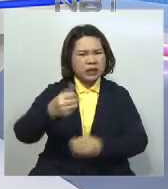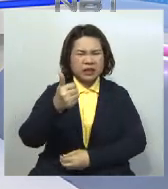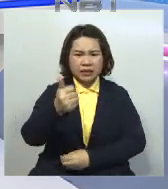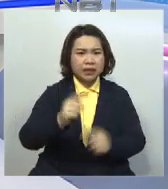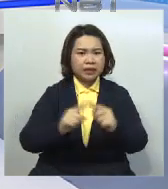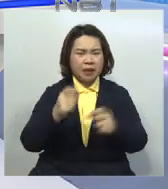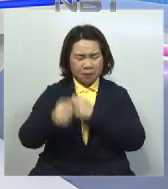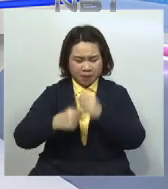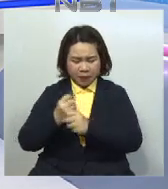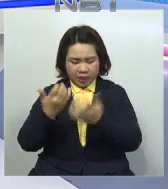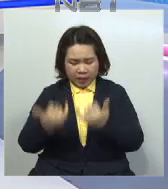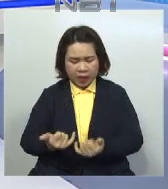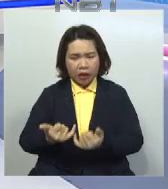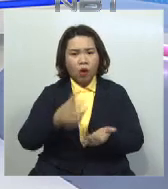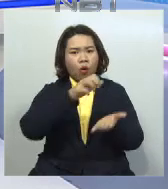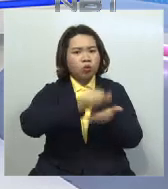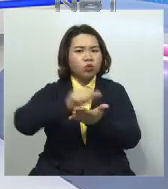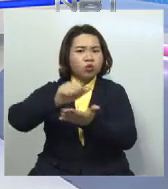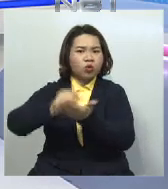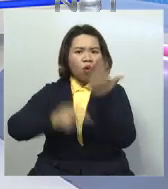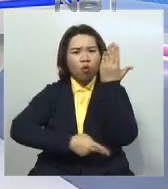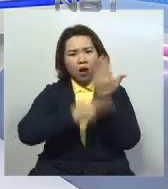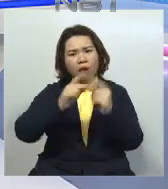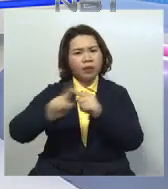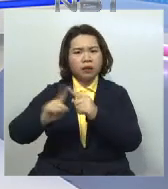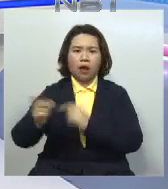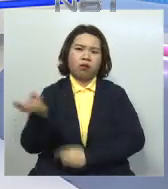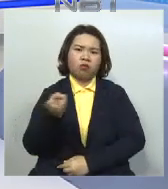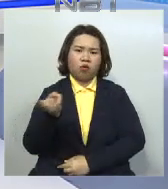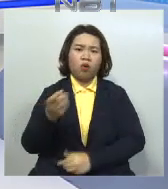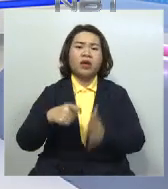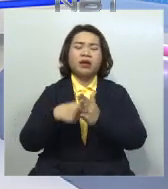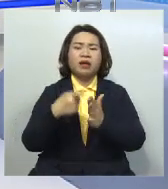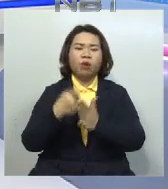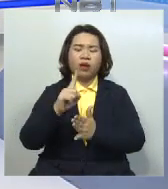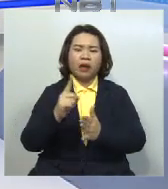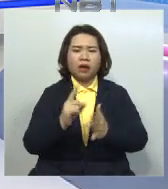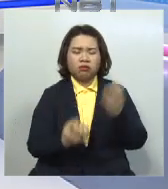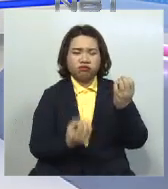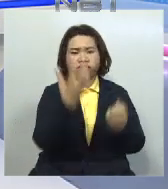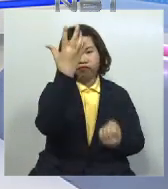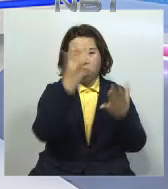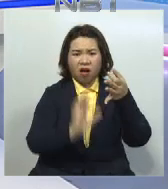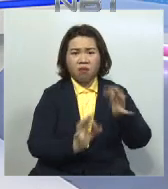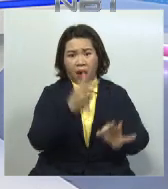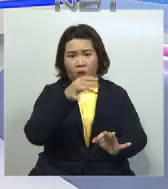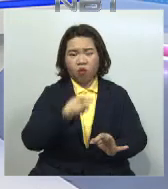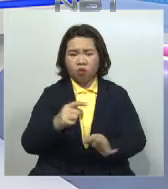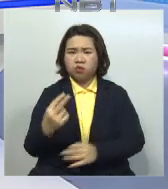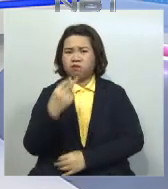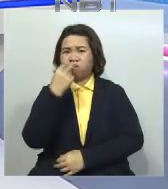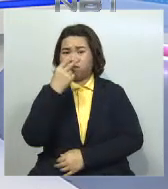ฏว่าปีนี้เนี่ยตัวเลขของผู้ที่เข้าจองเข้าห้องพักต่างๆเนี่ยกลับน้อยลงส่วนหนึ่งก็มาจากเรื่องของไฟป่าและหมอกควันเนี่ยนะฮะเพราะนั้นเองใคร